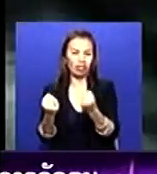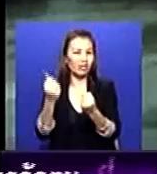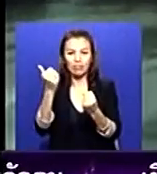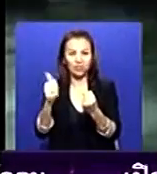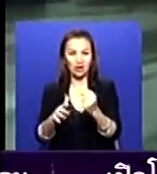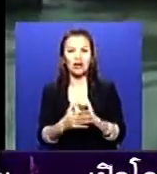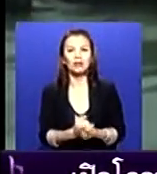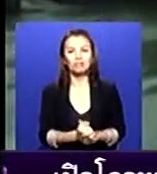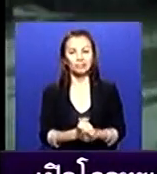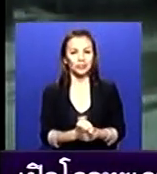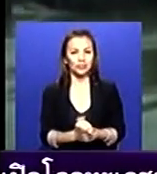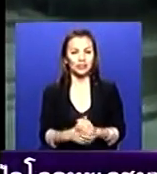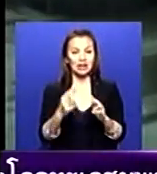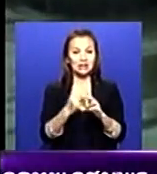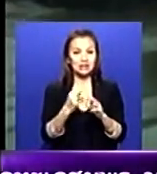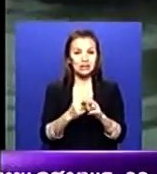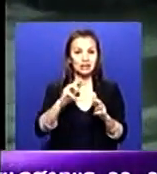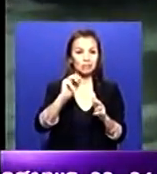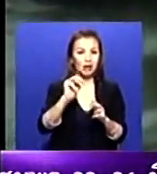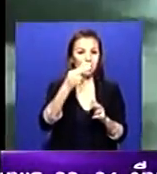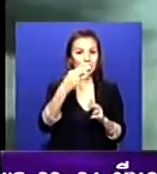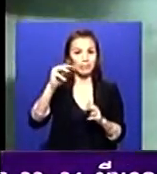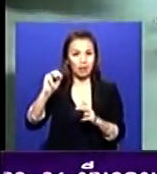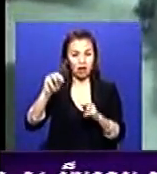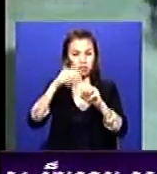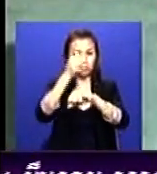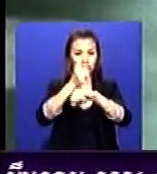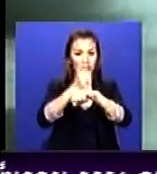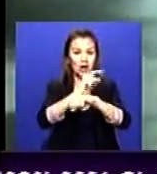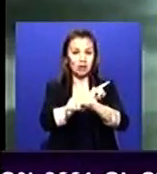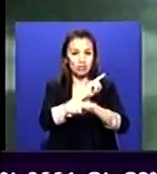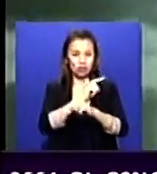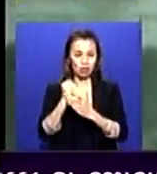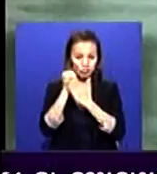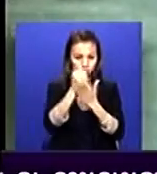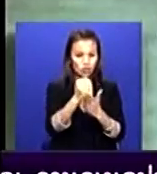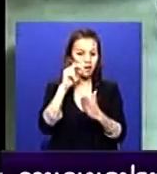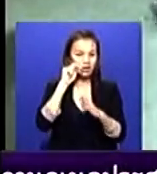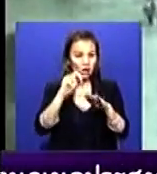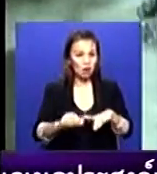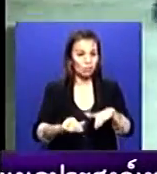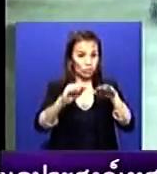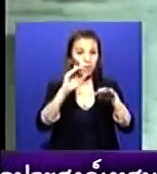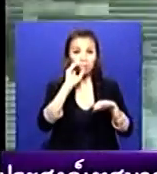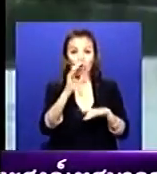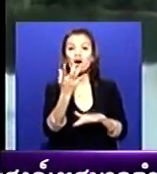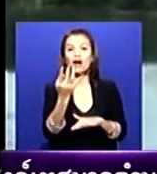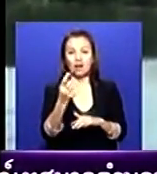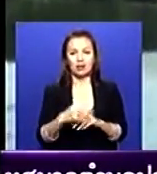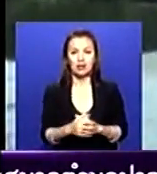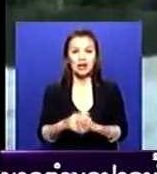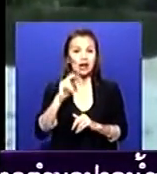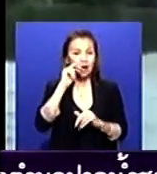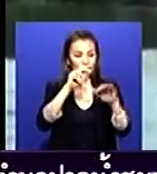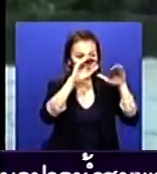ด้านนายมหามะพีสกีวาแมหัวหน้าสำนักงานป้องกันและบรรเทาสาธารณภัยเปิดเผยว่าหลายพื้นที่ระดับน้ำลดลง